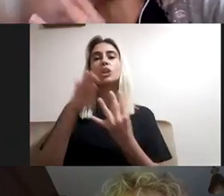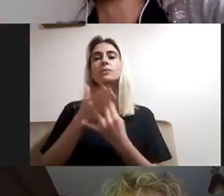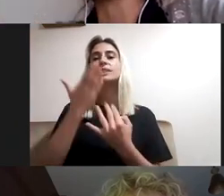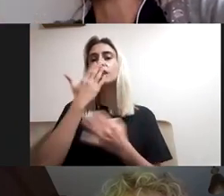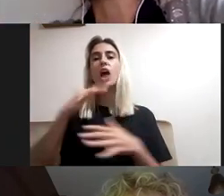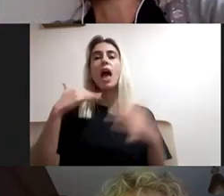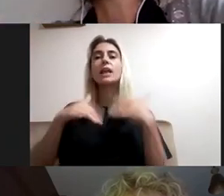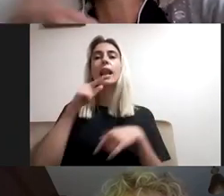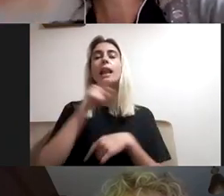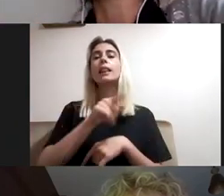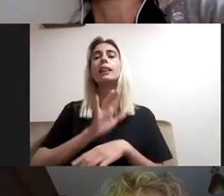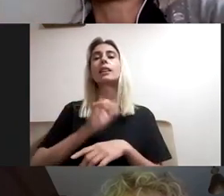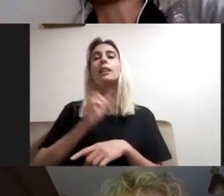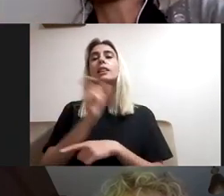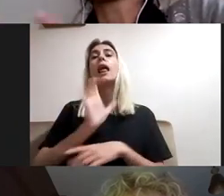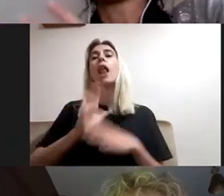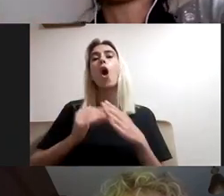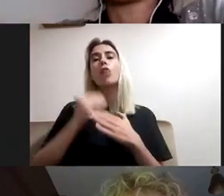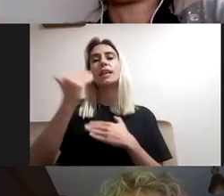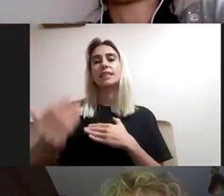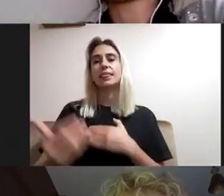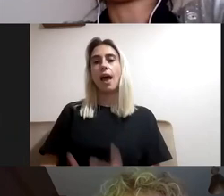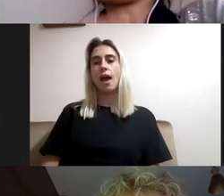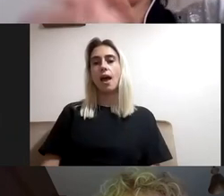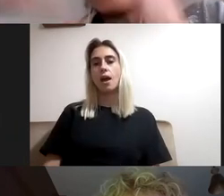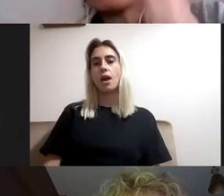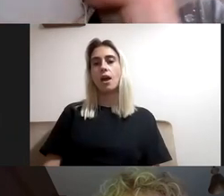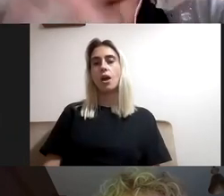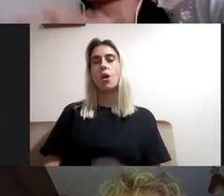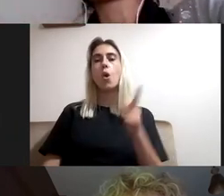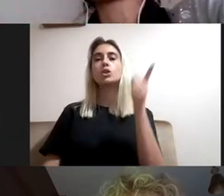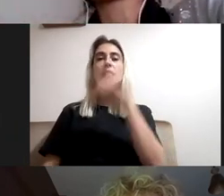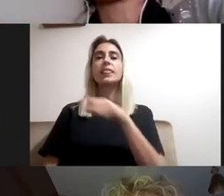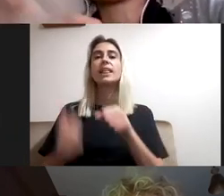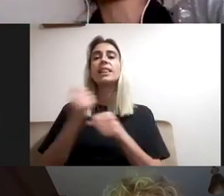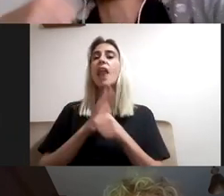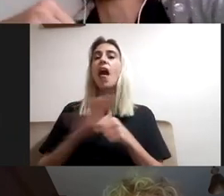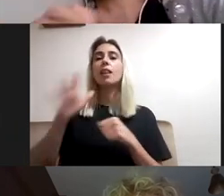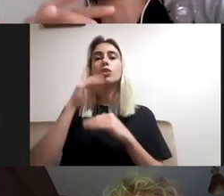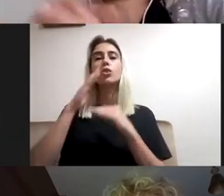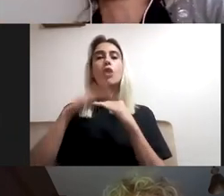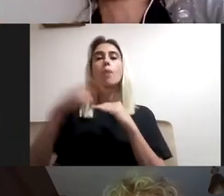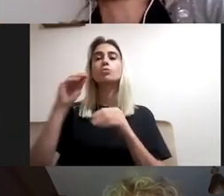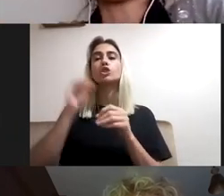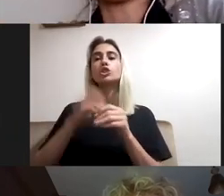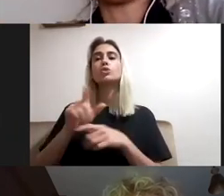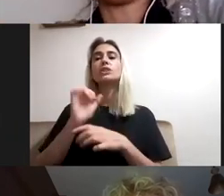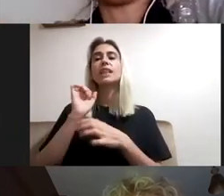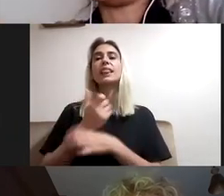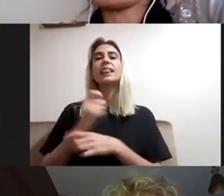bireyleri kapsayan bir kavramın ötesinde bir kavram. O yüzden genel olarak toplum içerisinde bunu sağlayacak olan